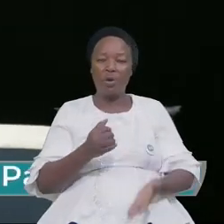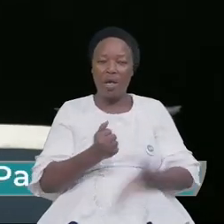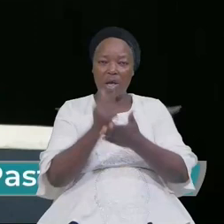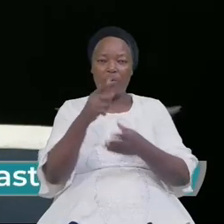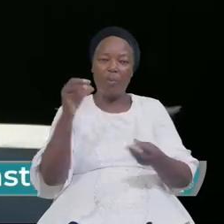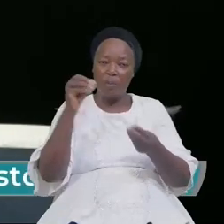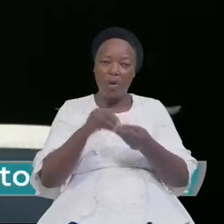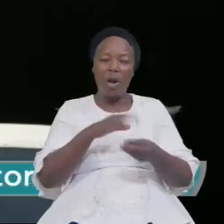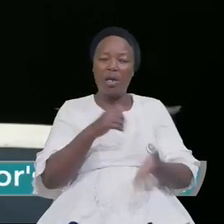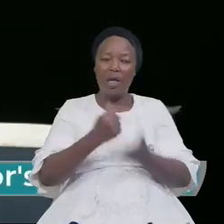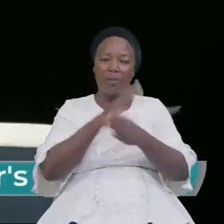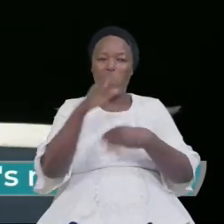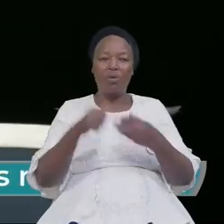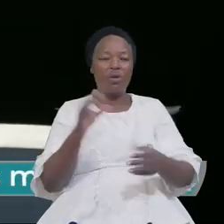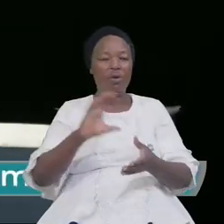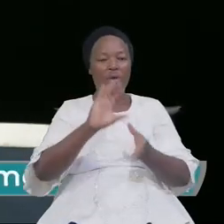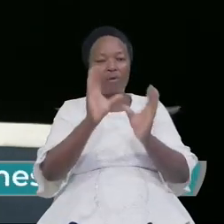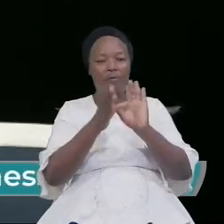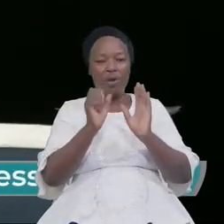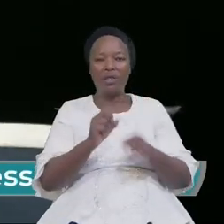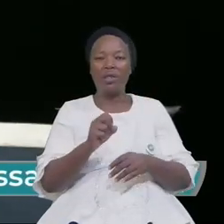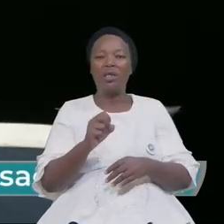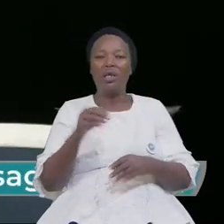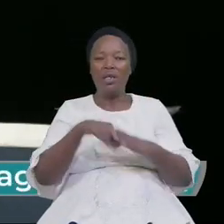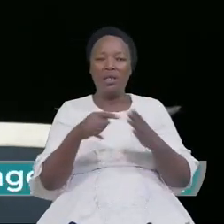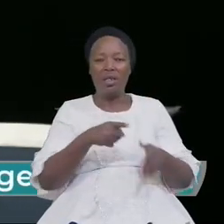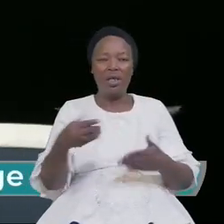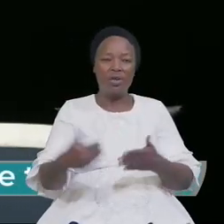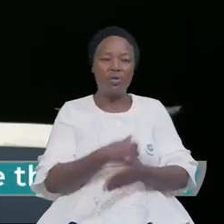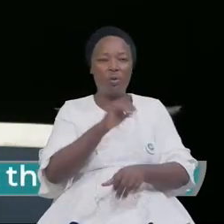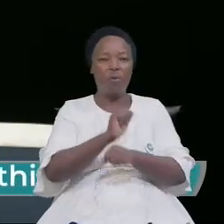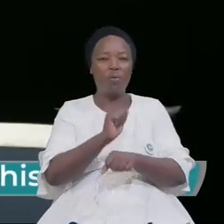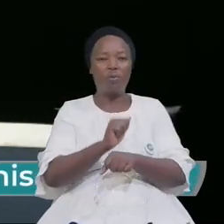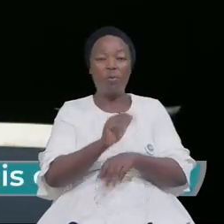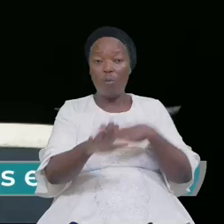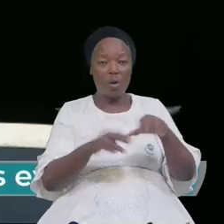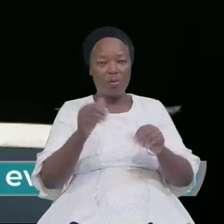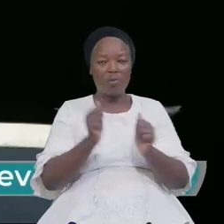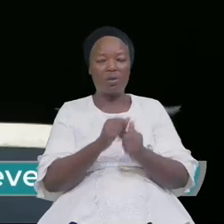d'avoir des informations exactes, correctes,